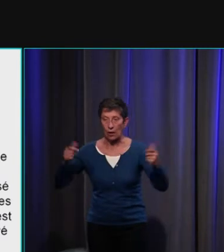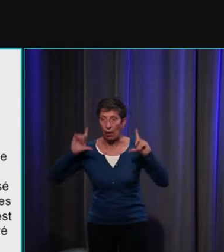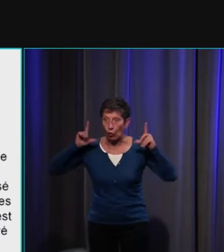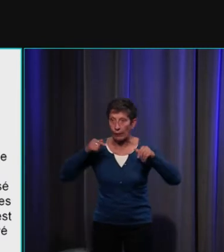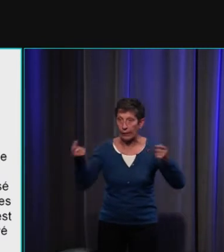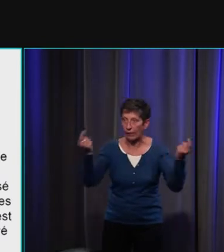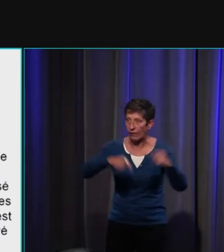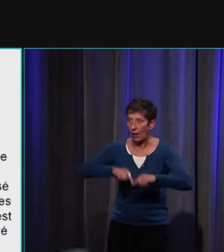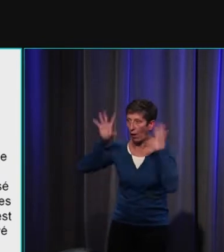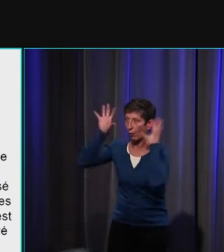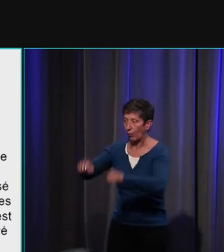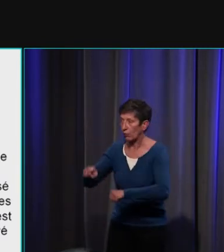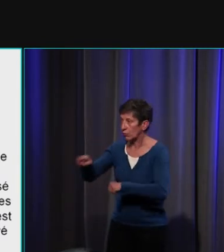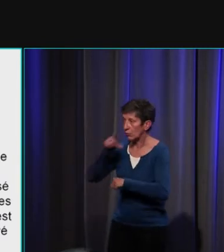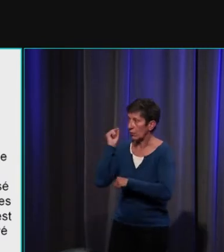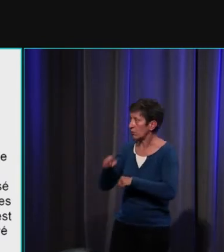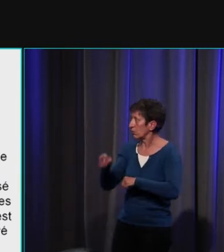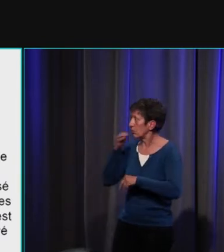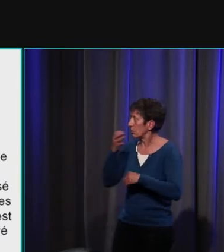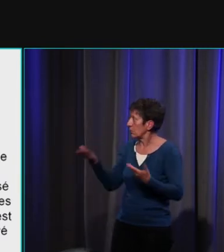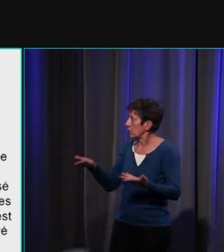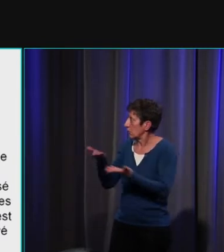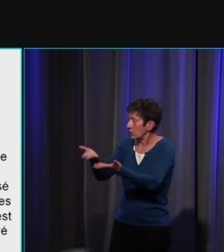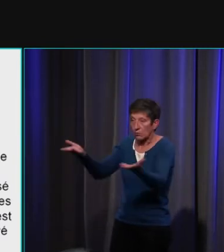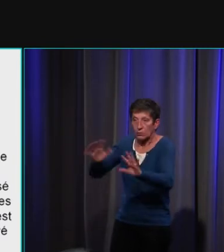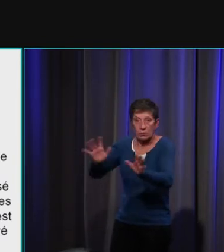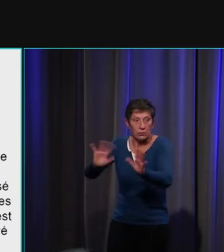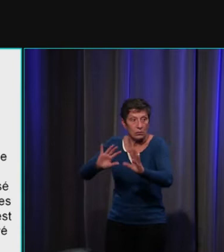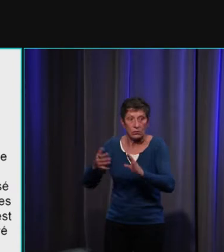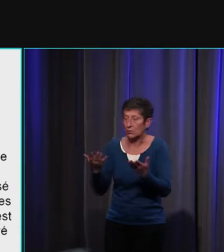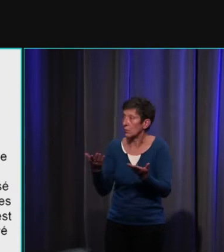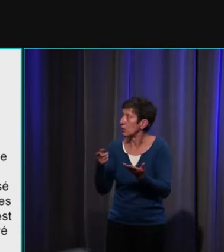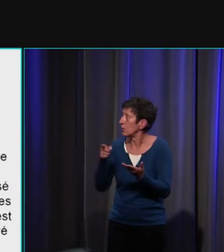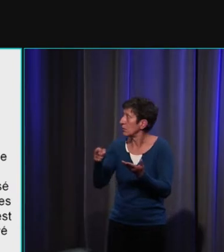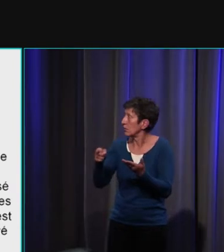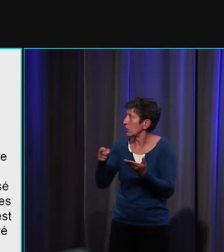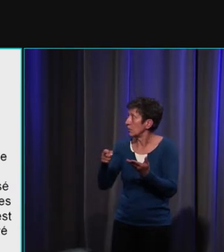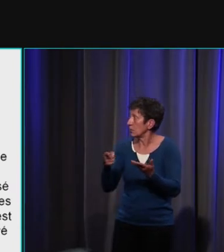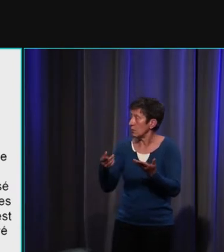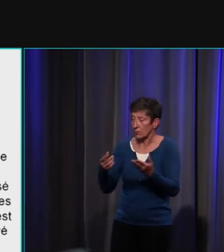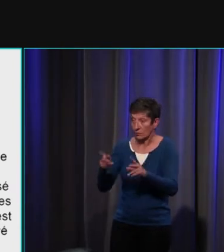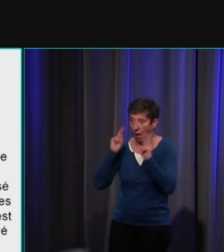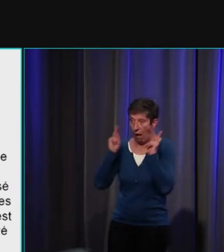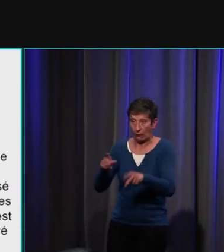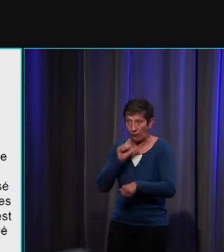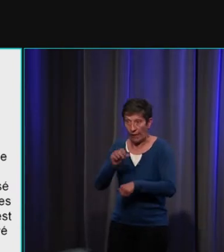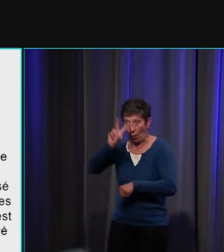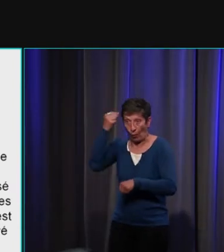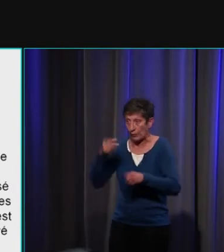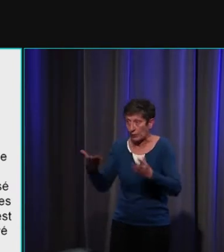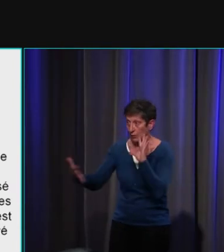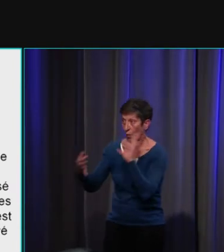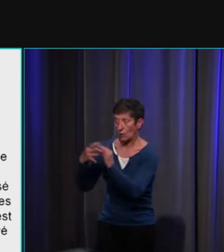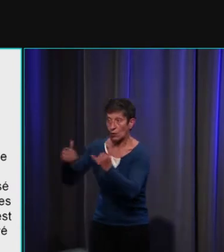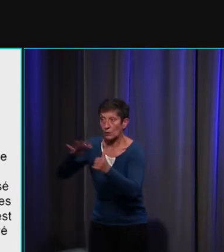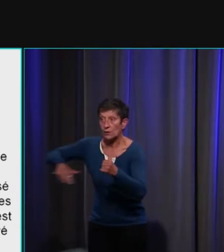prennent ce type et ils disent mais attendez c'est en france c'est un type qui vient de débarquer de sortir du bateau avant hier il a rien compris à nos rapports donc